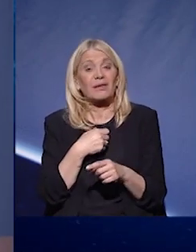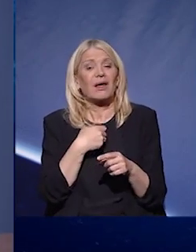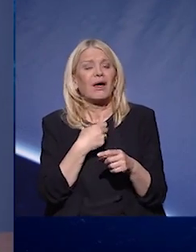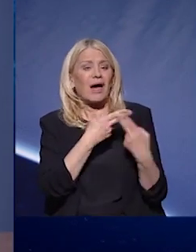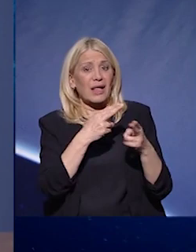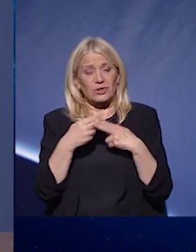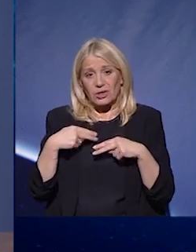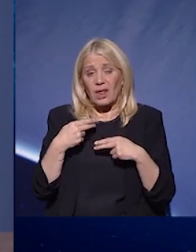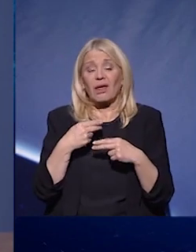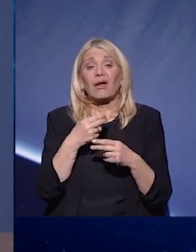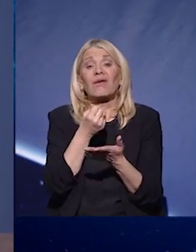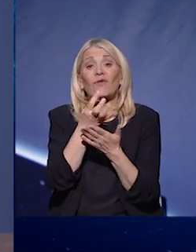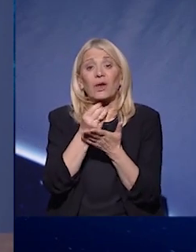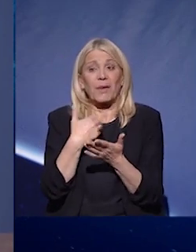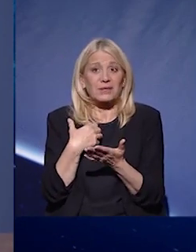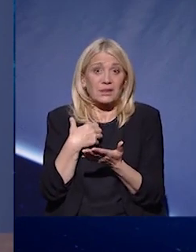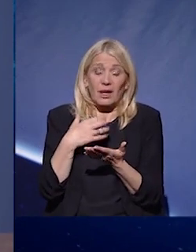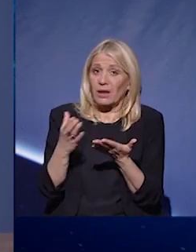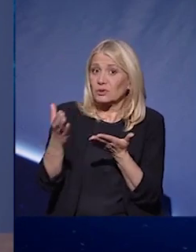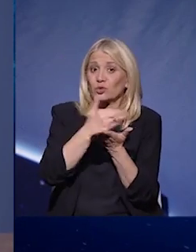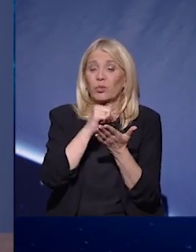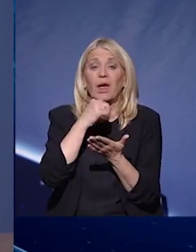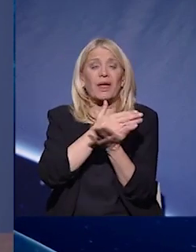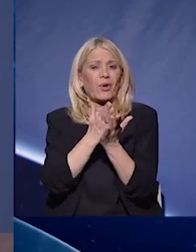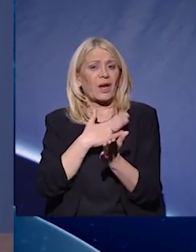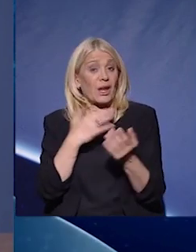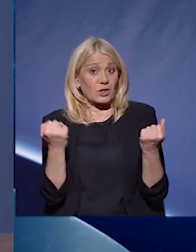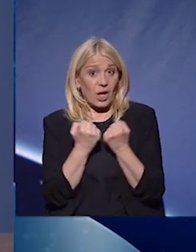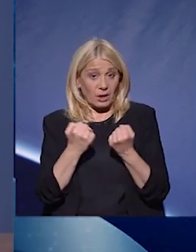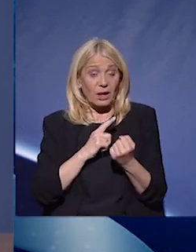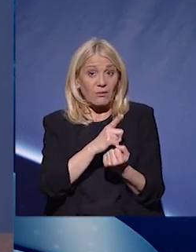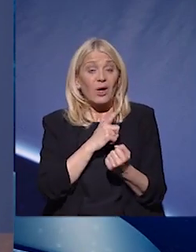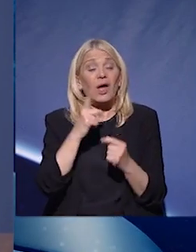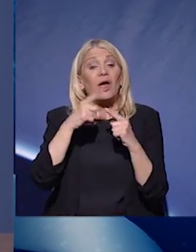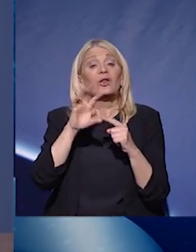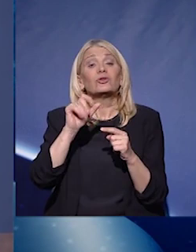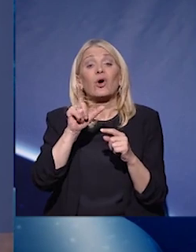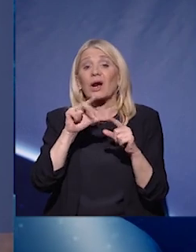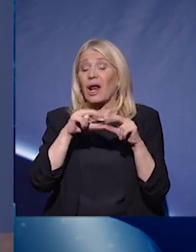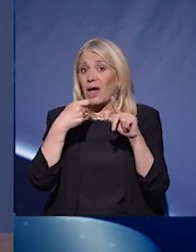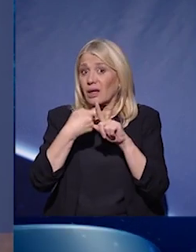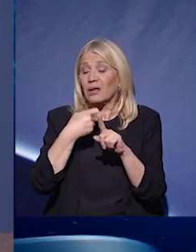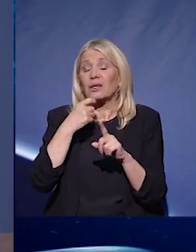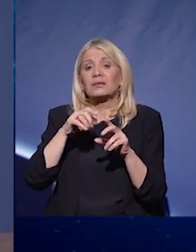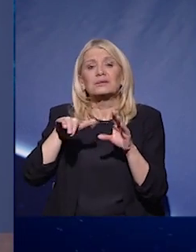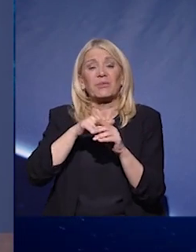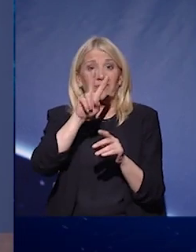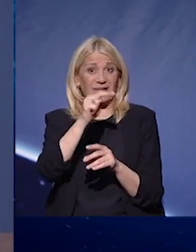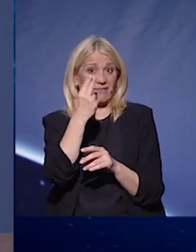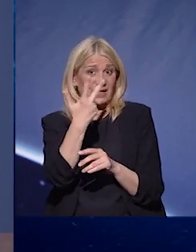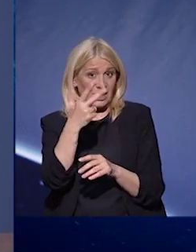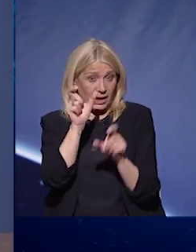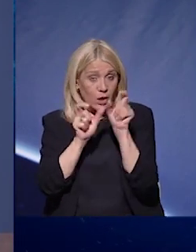vrste informacija skupljali i podelili naše aktivnosti. Na Torlaku je ukupno zaposleno 223